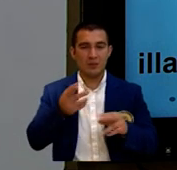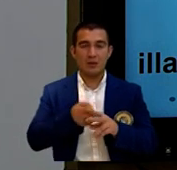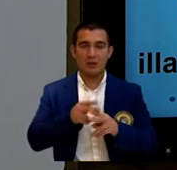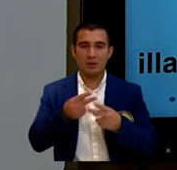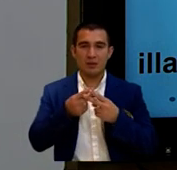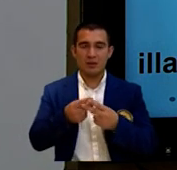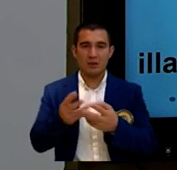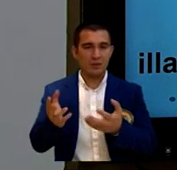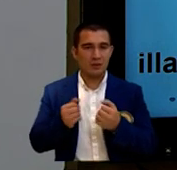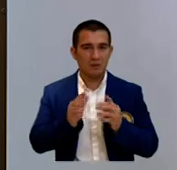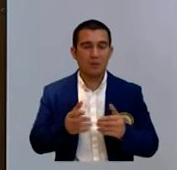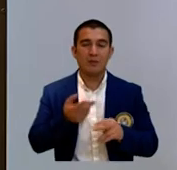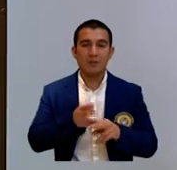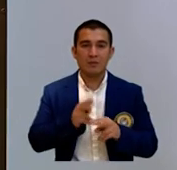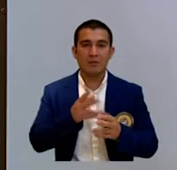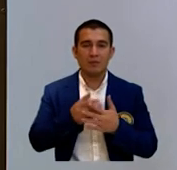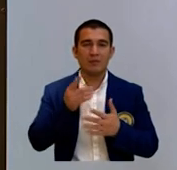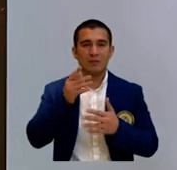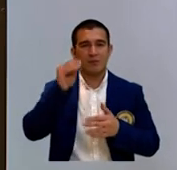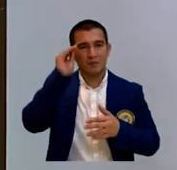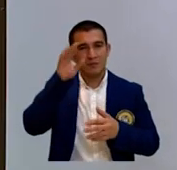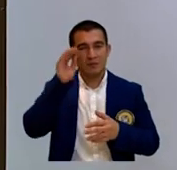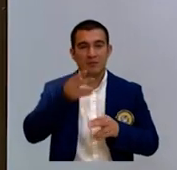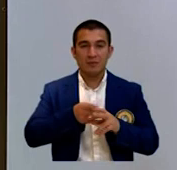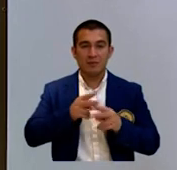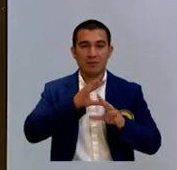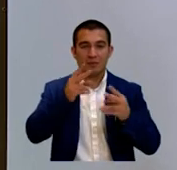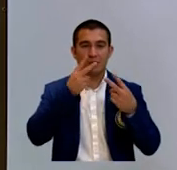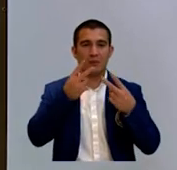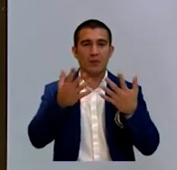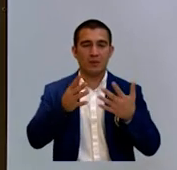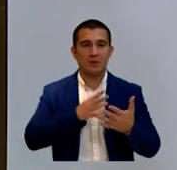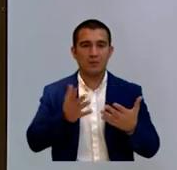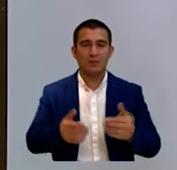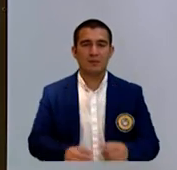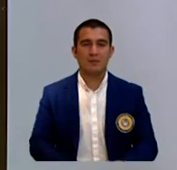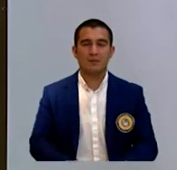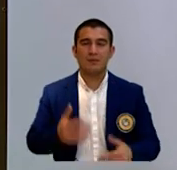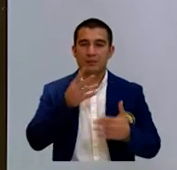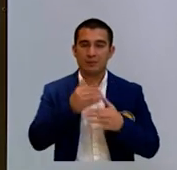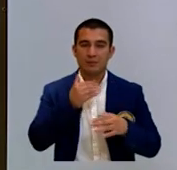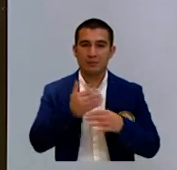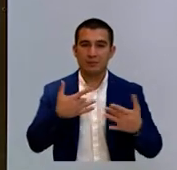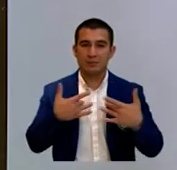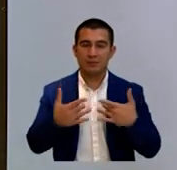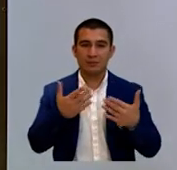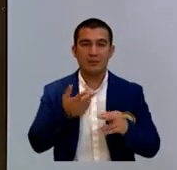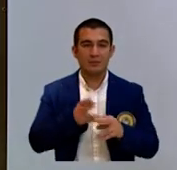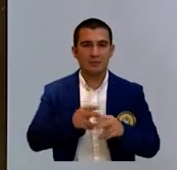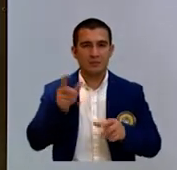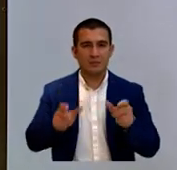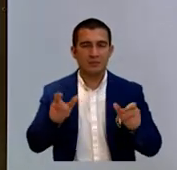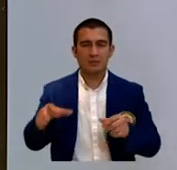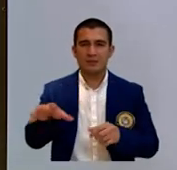qamoqqa olinishi va uning kechinmalari yoritib beriladi. Teatrda xalq